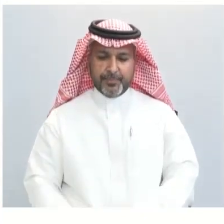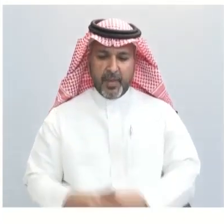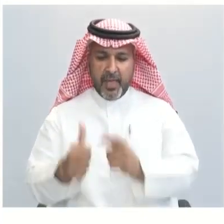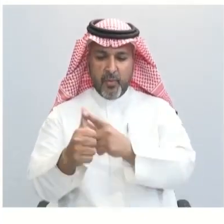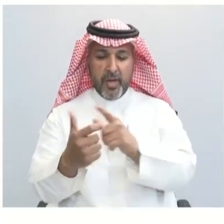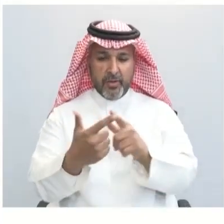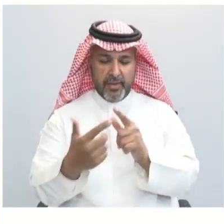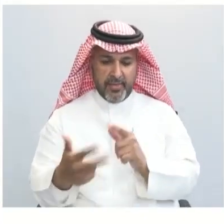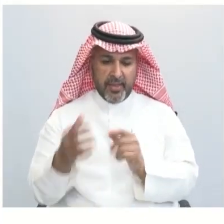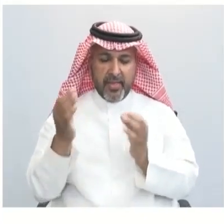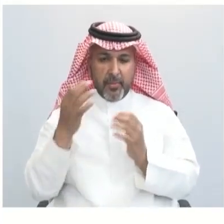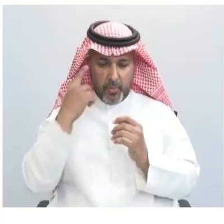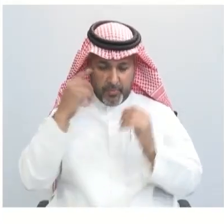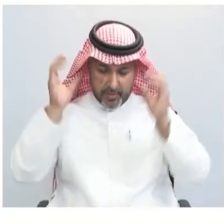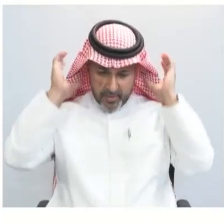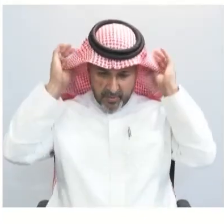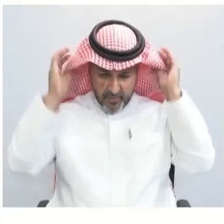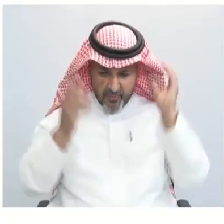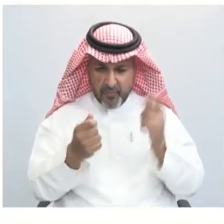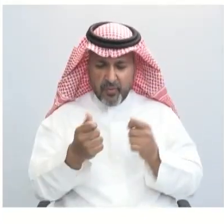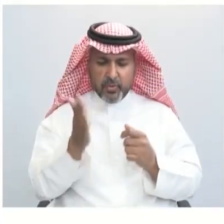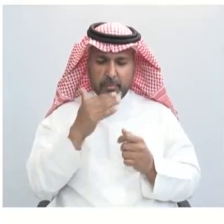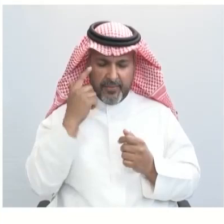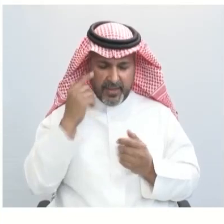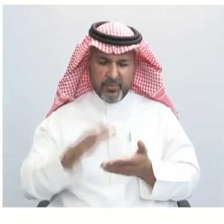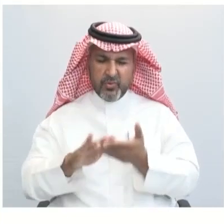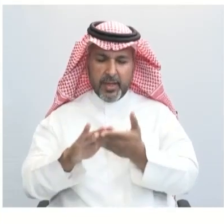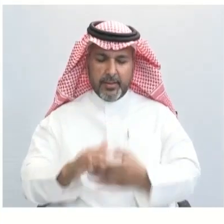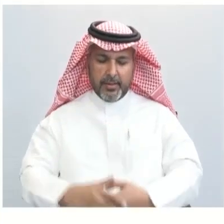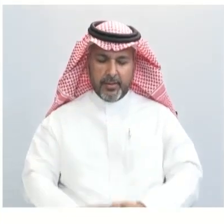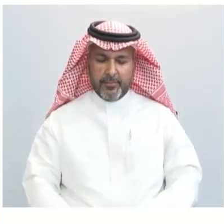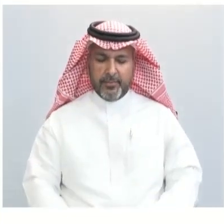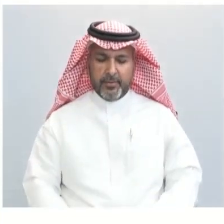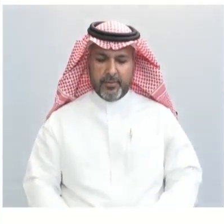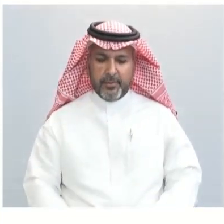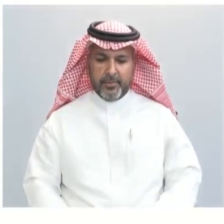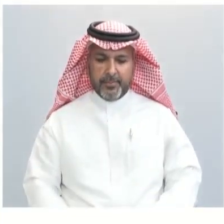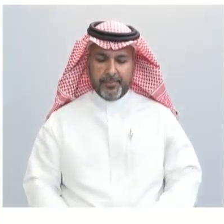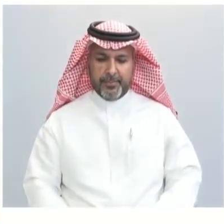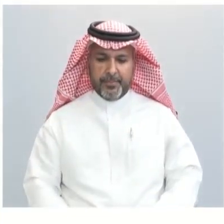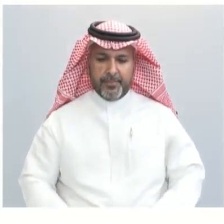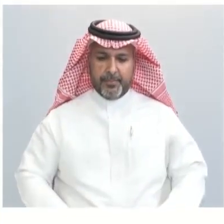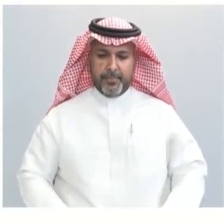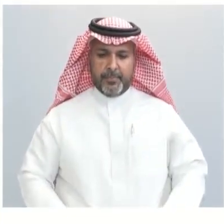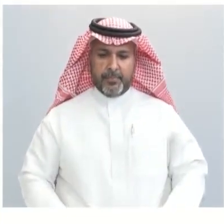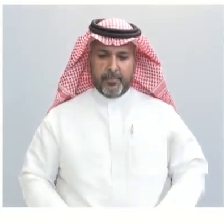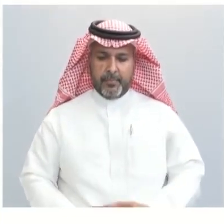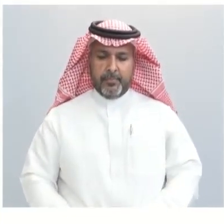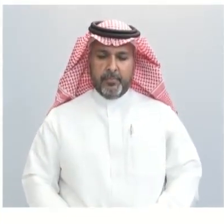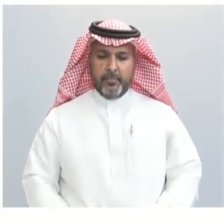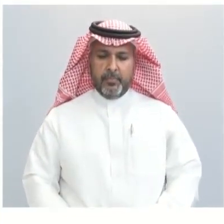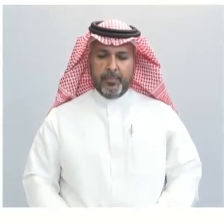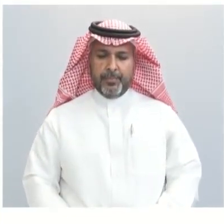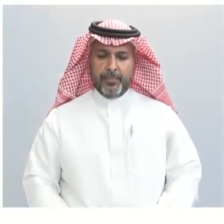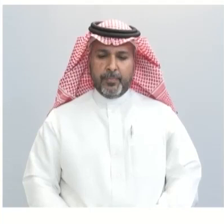كونتاكت لتكون نقطة البداية. أيضا من المحددات أنواع رسائل البريد الإلكتروني، تمنح أنواع